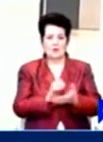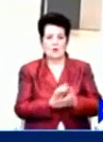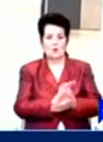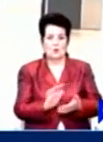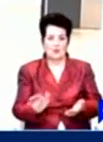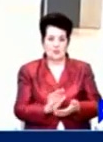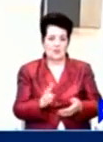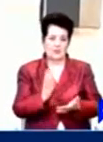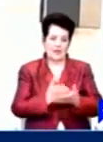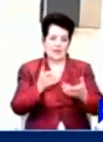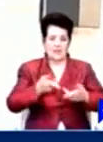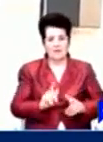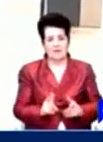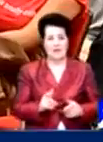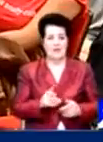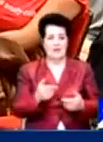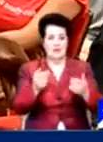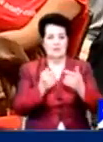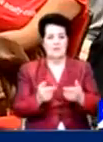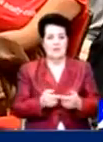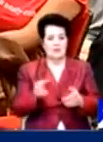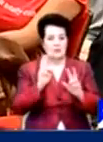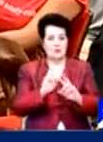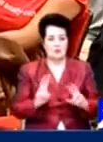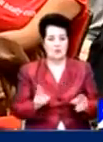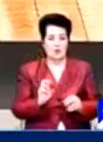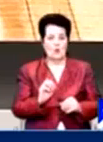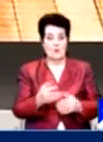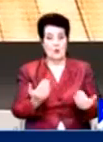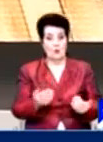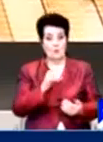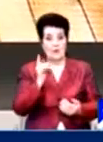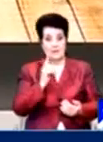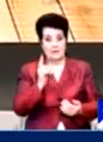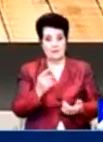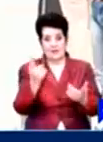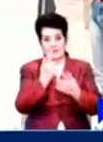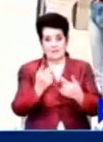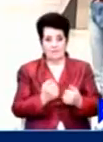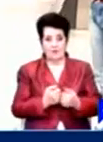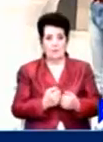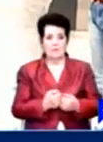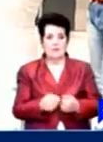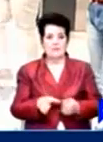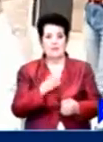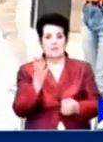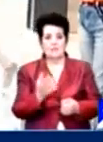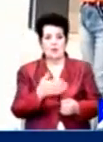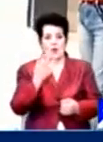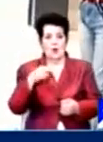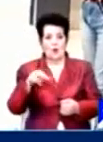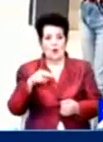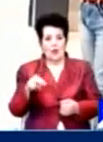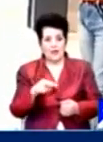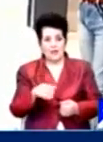dacă știrea este adevărată și nu știi cum să verifici asta. Acum tânărul are mare grijă atunci când se informează. Ar fi o idee că să ne informăm de